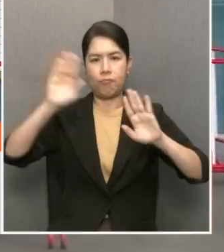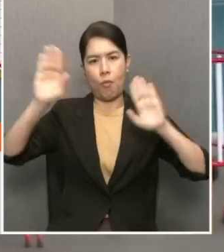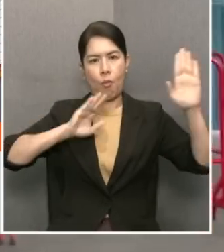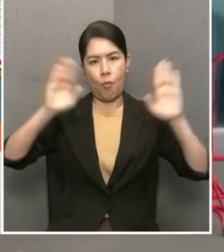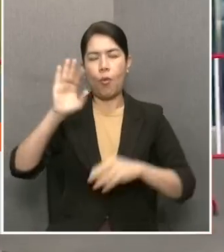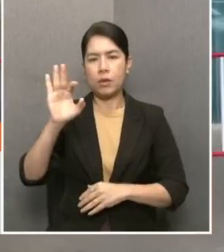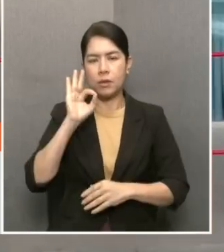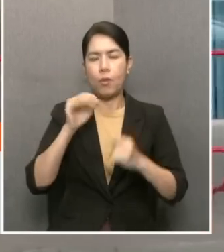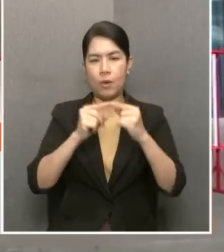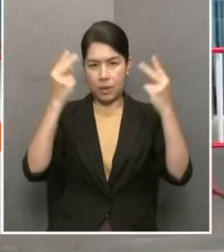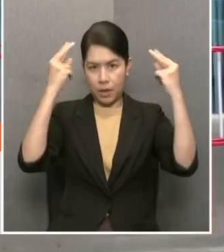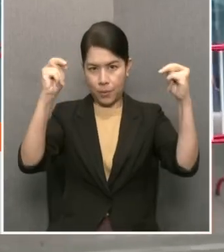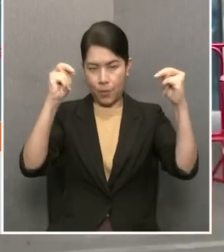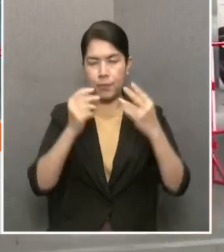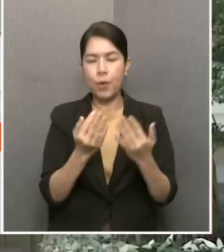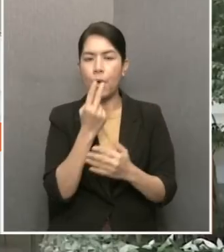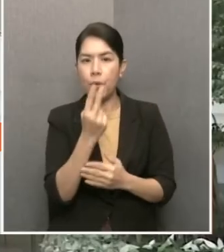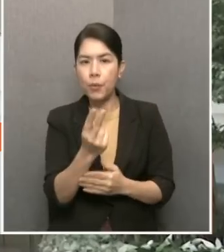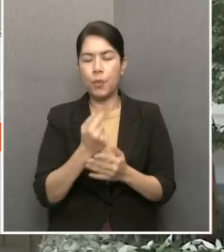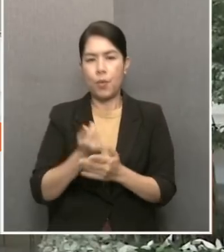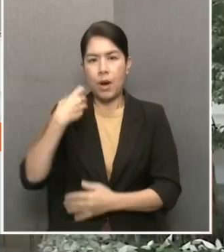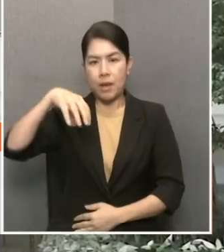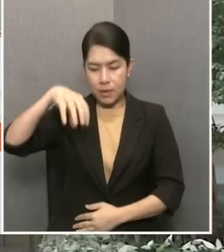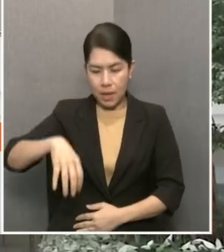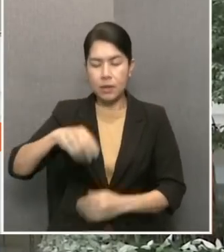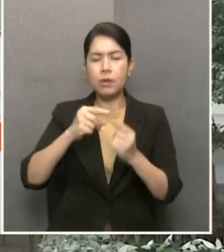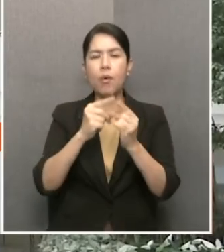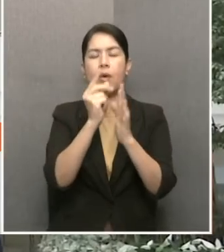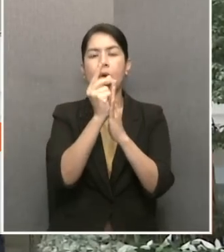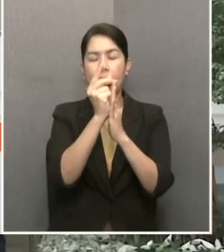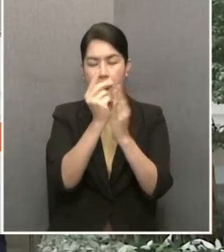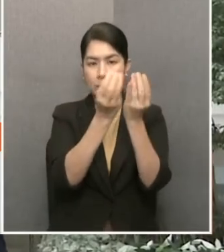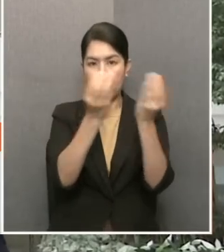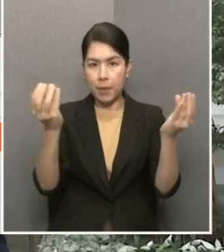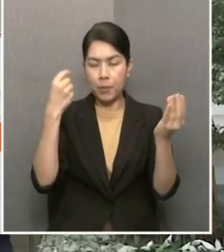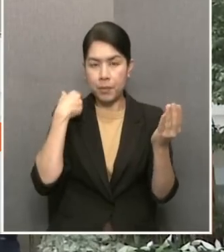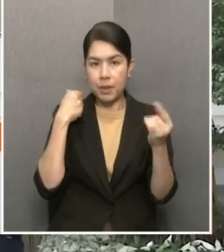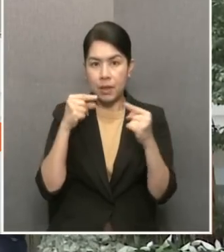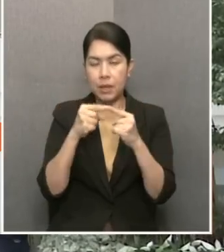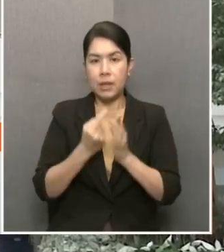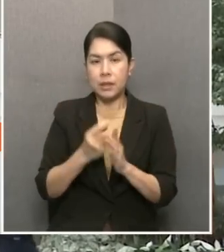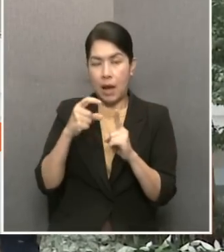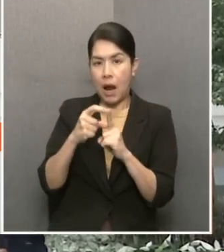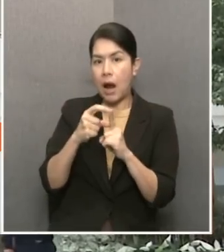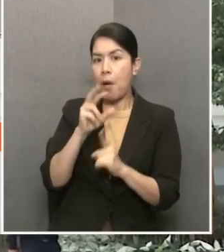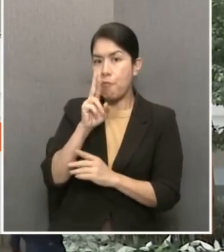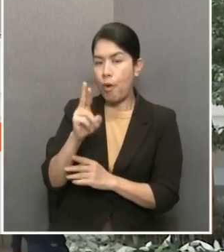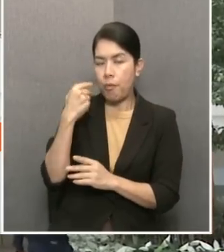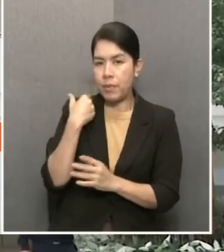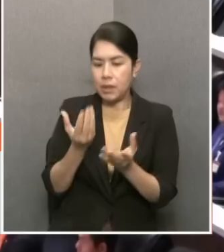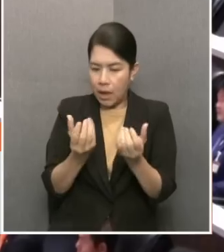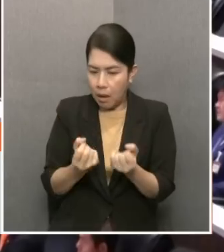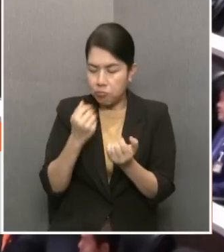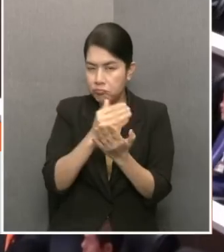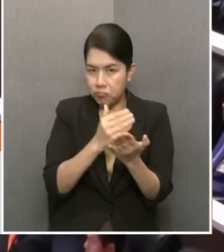ต้องรอดูท่าทีของศาลรัฐธรรมนูญจะรับคำร้องกรณีปัญหาการตีความข้อบังคับการประชุมรัฐสภา